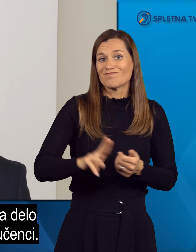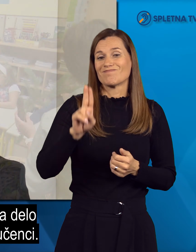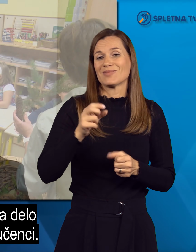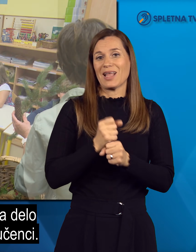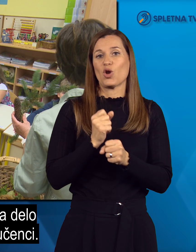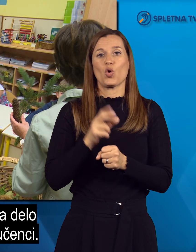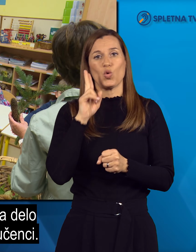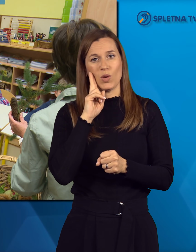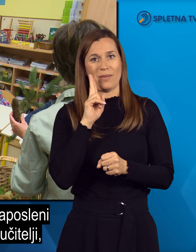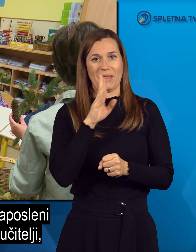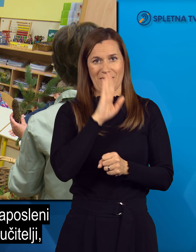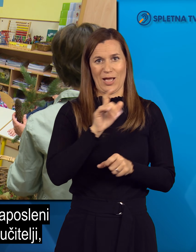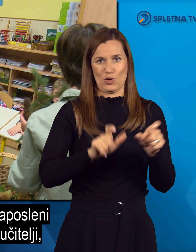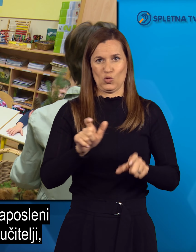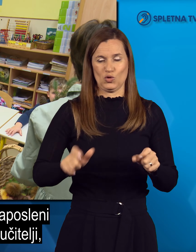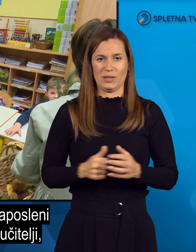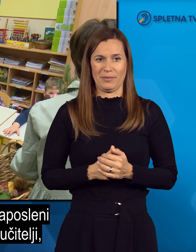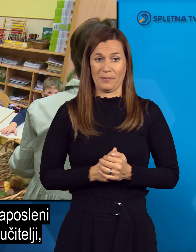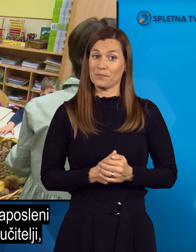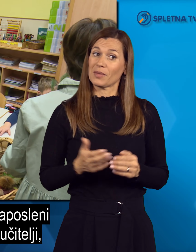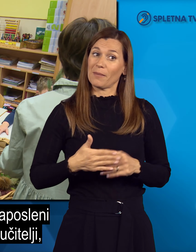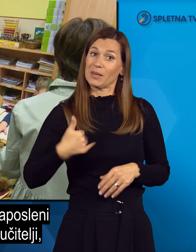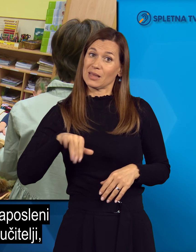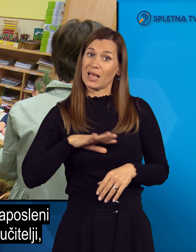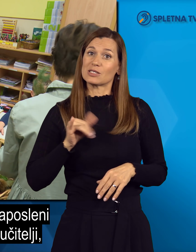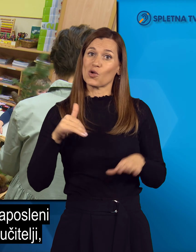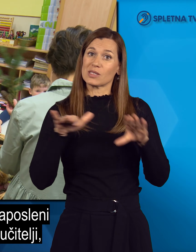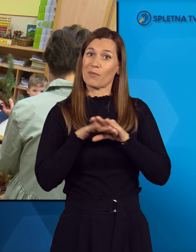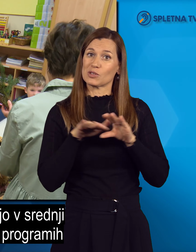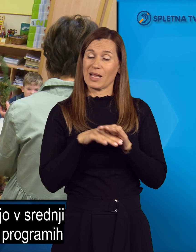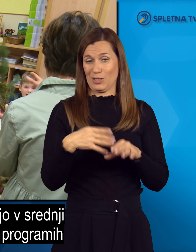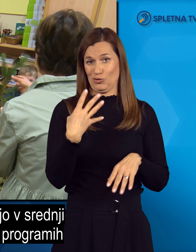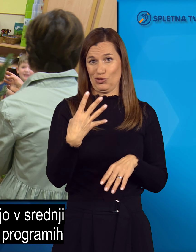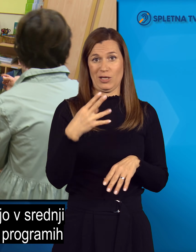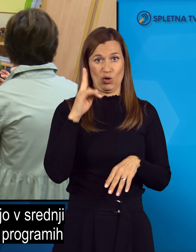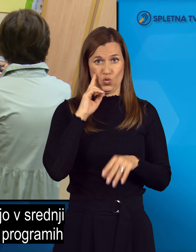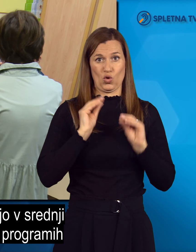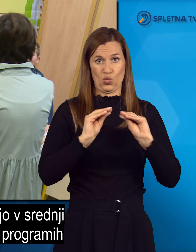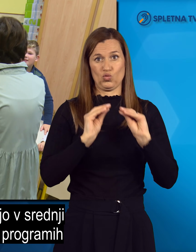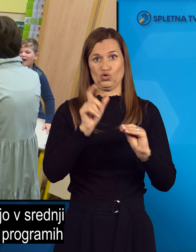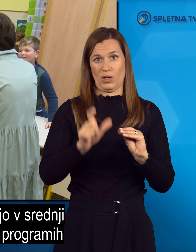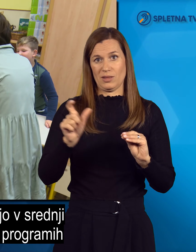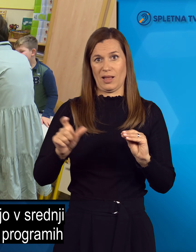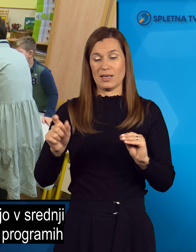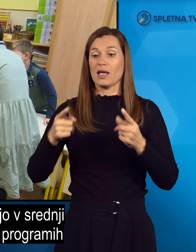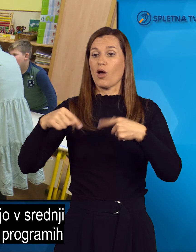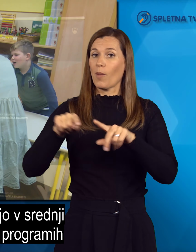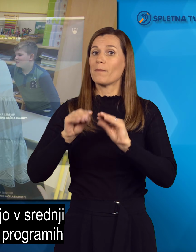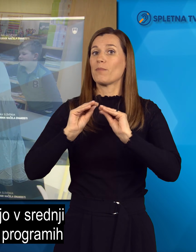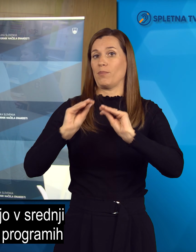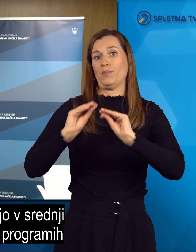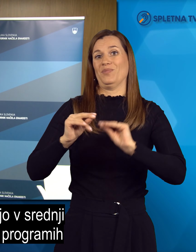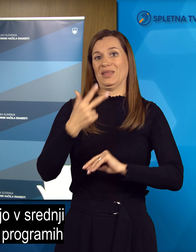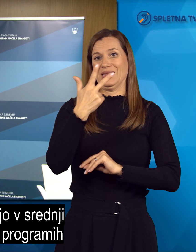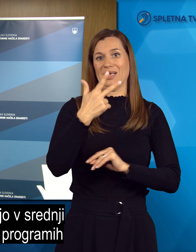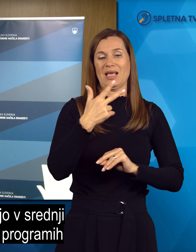in neglušnimi. Pri nas so zaposleni 4 gluhi učitelji, ki poučujejo 3 v srednji šoli,